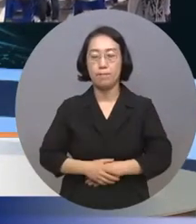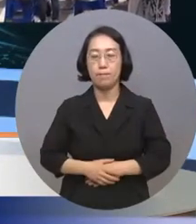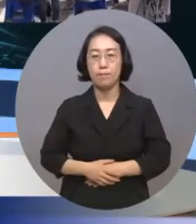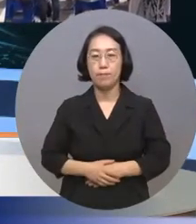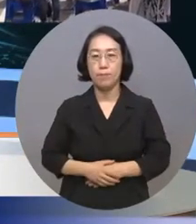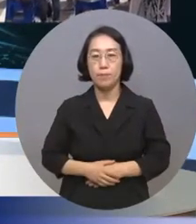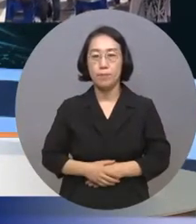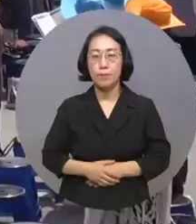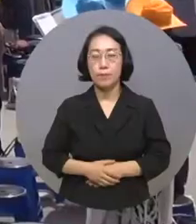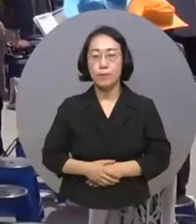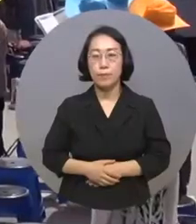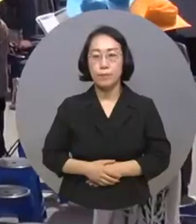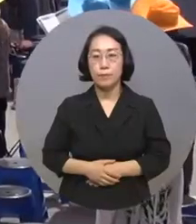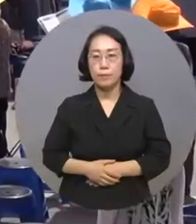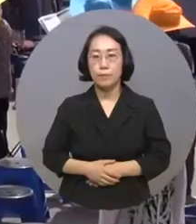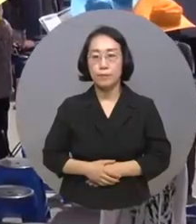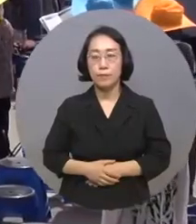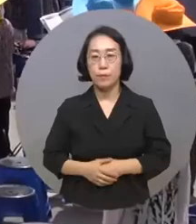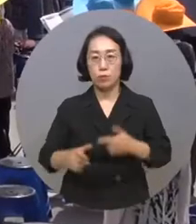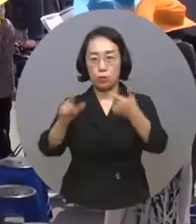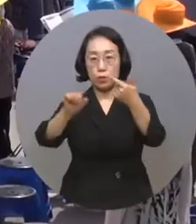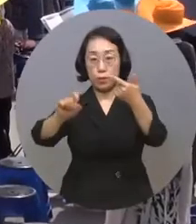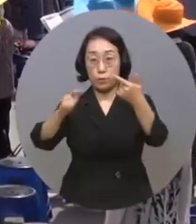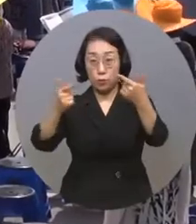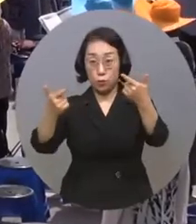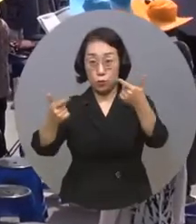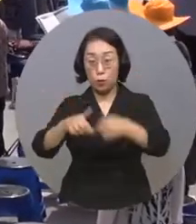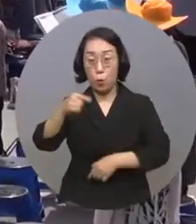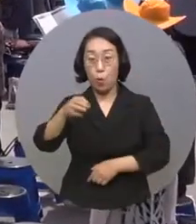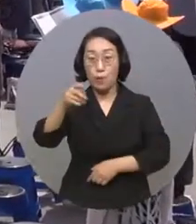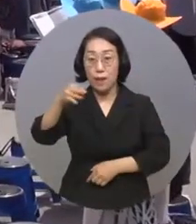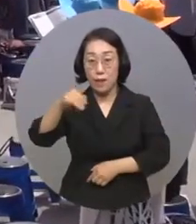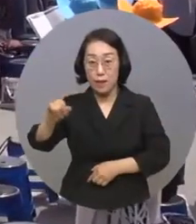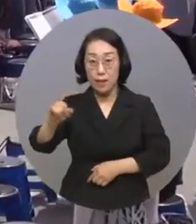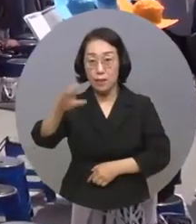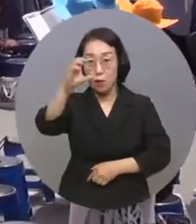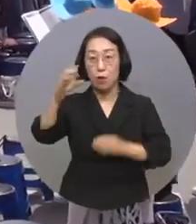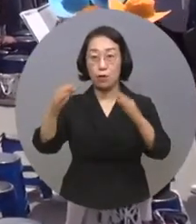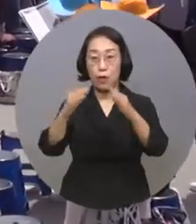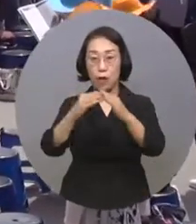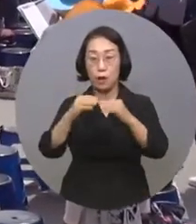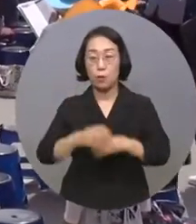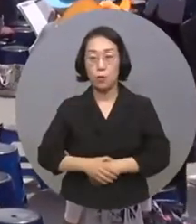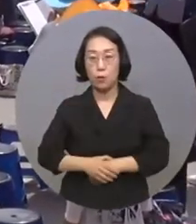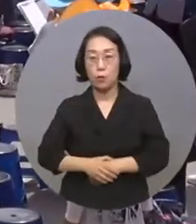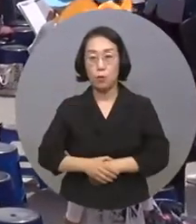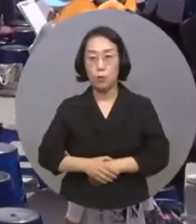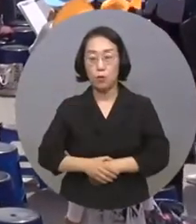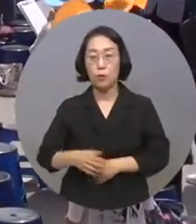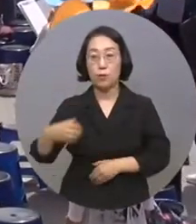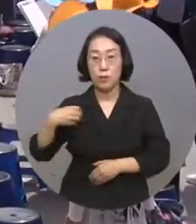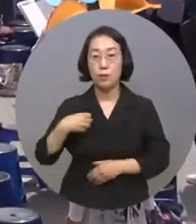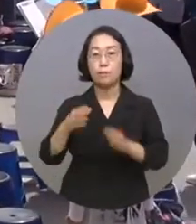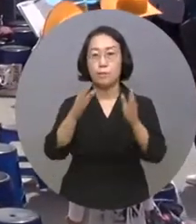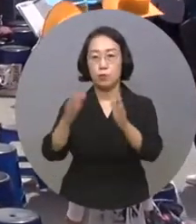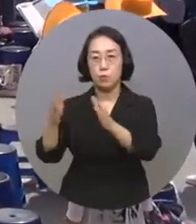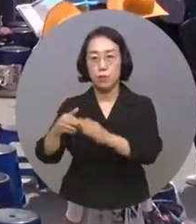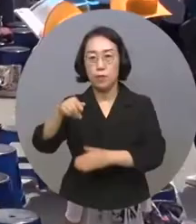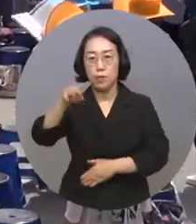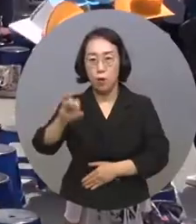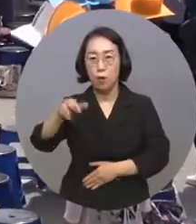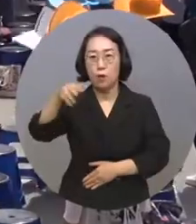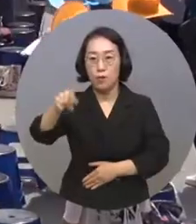기자입니다. 지난 16일 아산시 공세리 성지 성당에서 공세리 성지 성당 주관으로 성체 거동